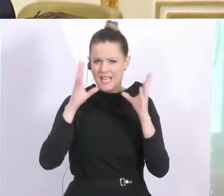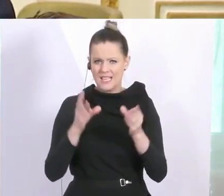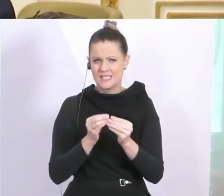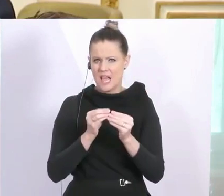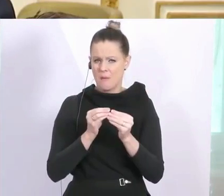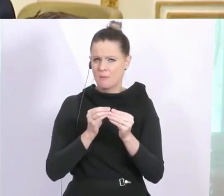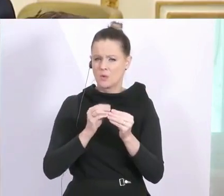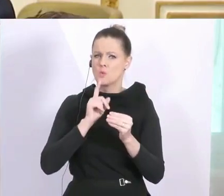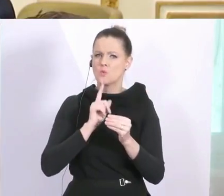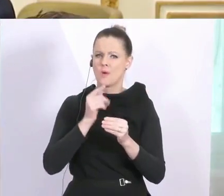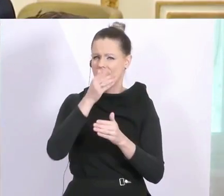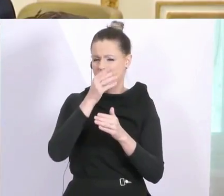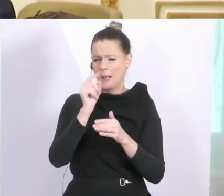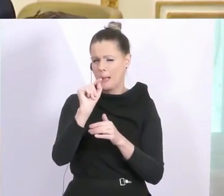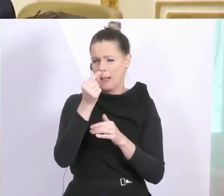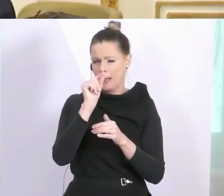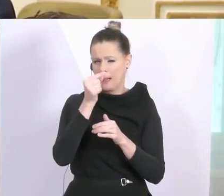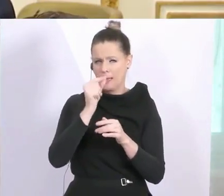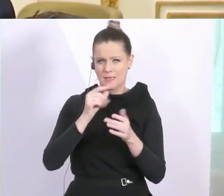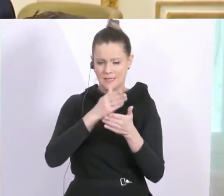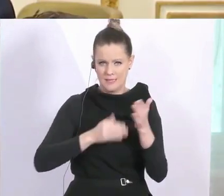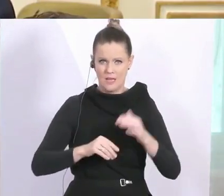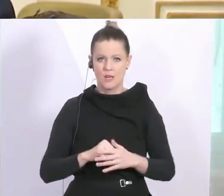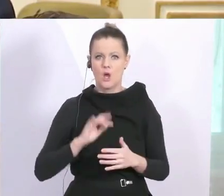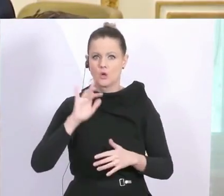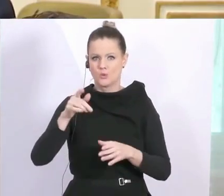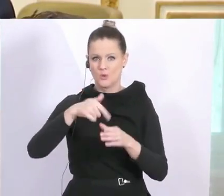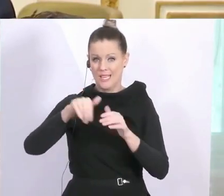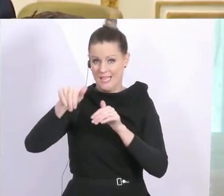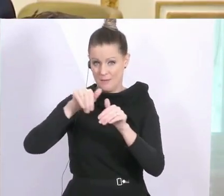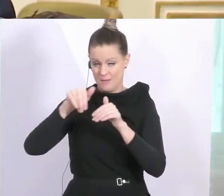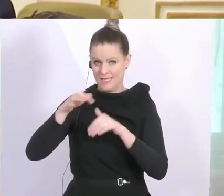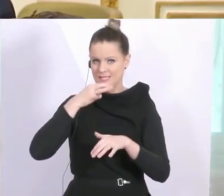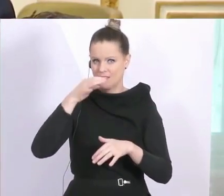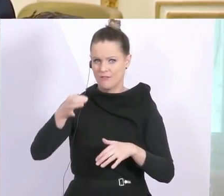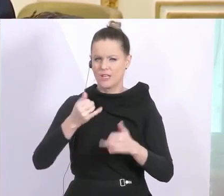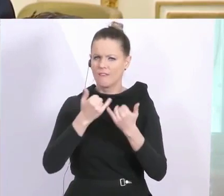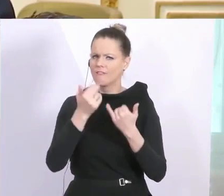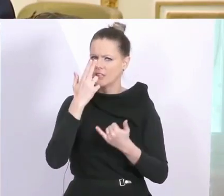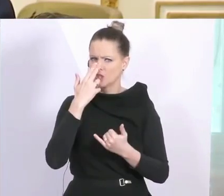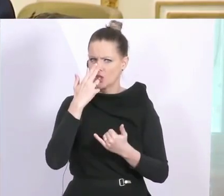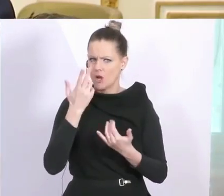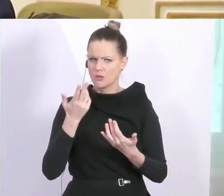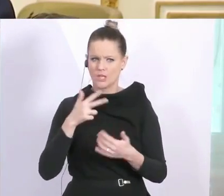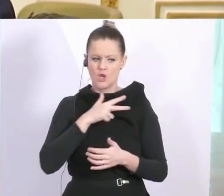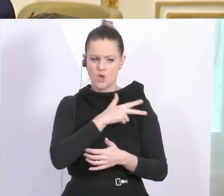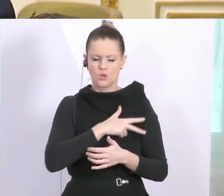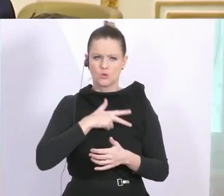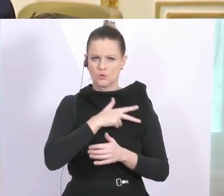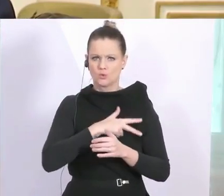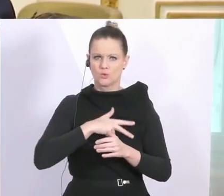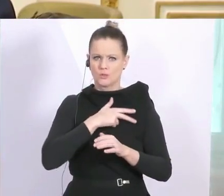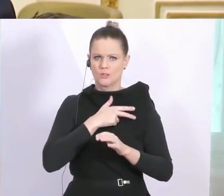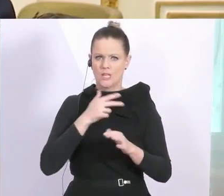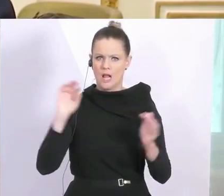ausmacht. Und noch eine Frage an den Innenminister. Herr Innenminister, wie sieht es mit dem Social Distancing innerhalb